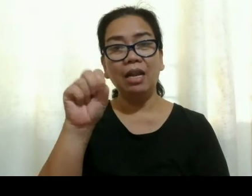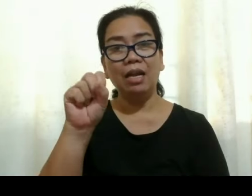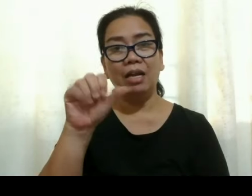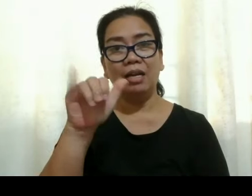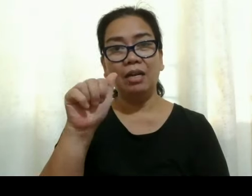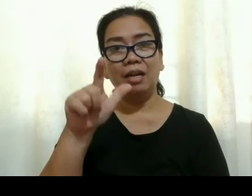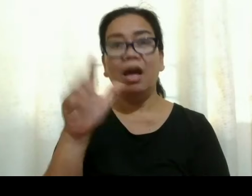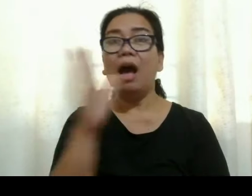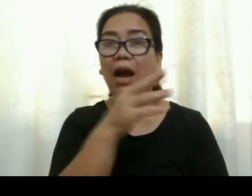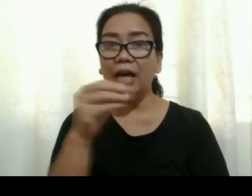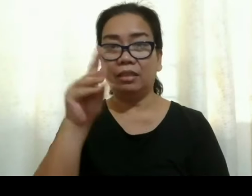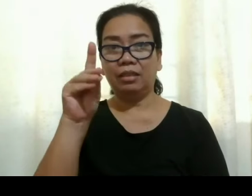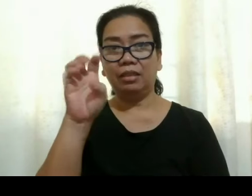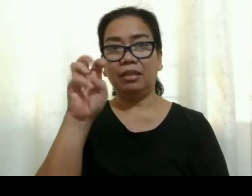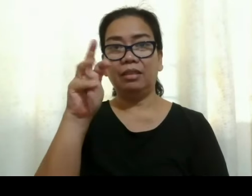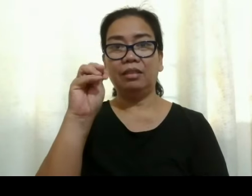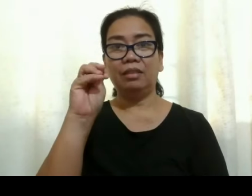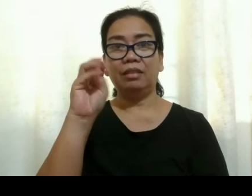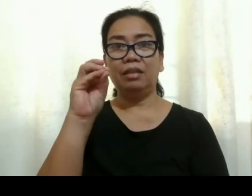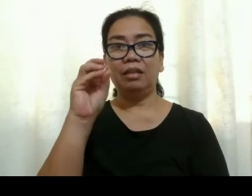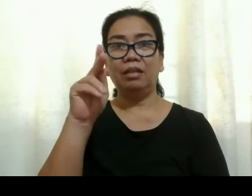presidential at